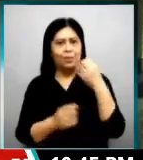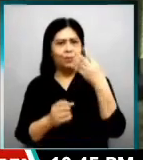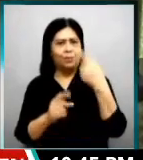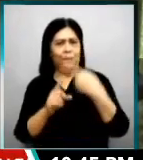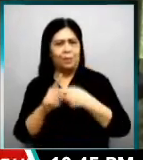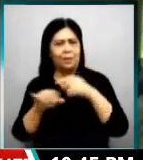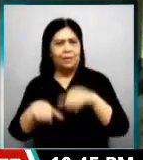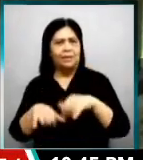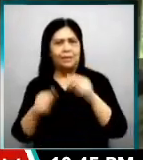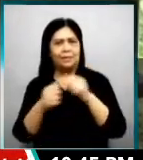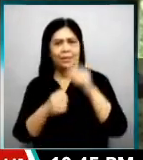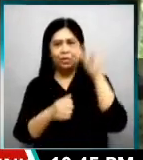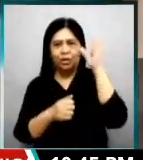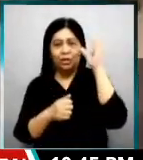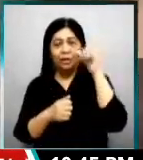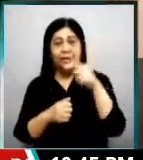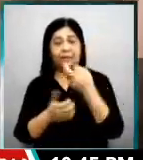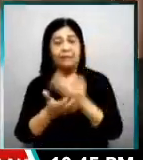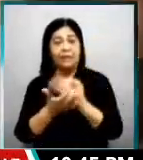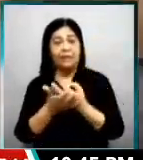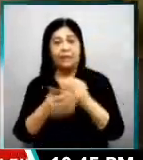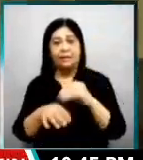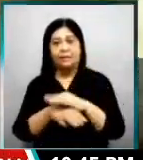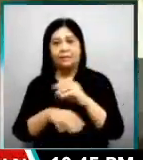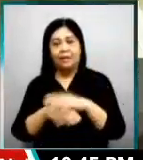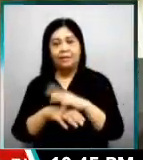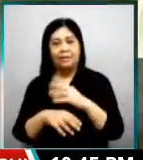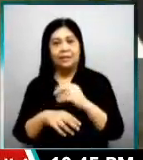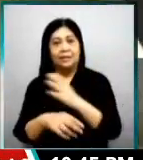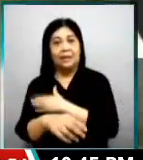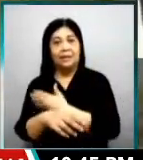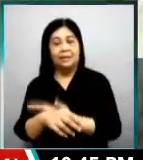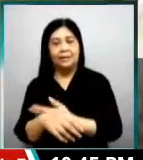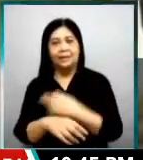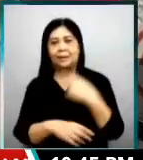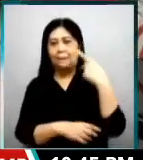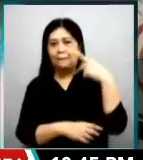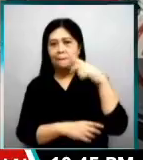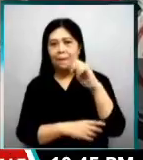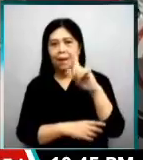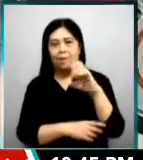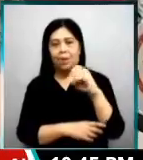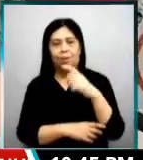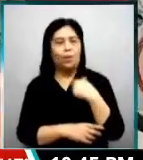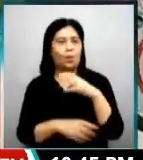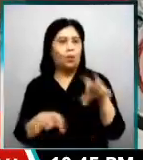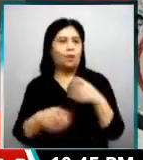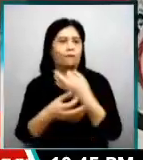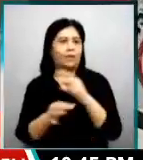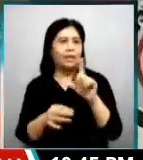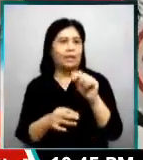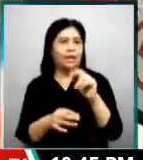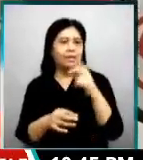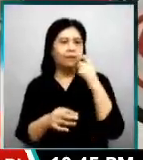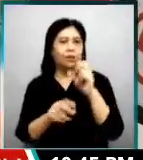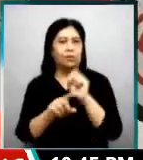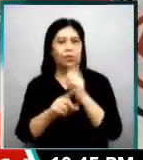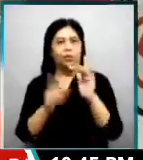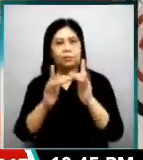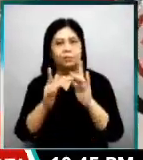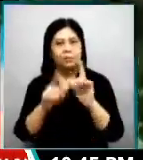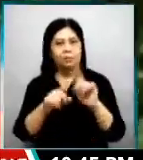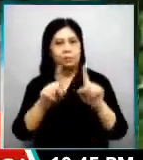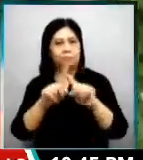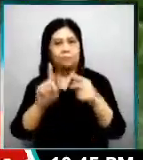na isang financial advisor at anak nilang si Pablo. I work freelance for social media sa mga iba't ibang brands,